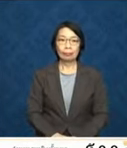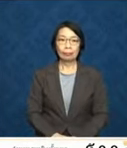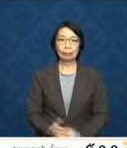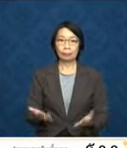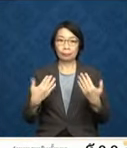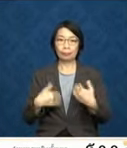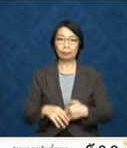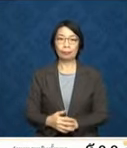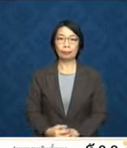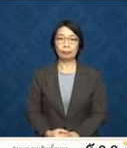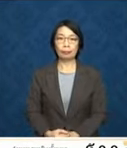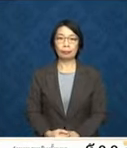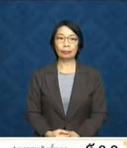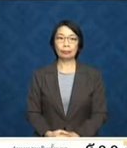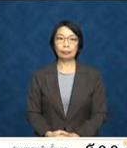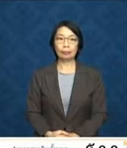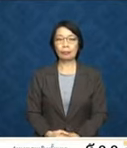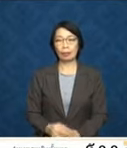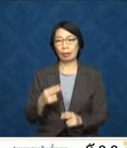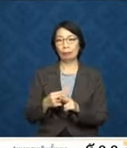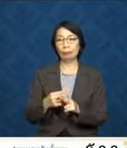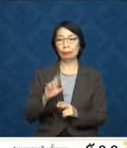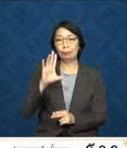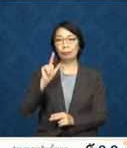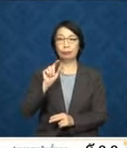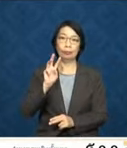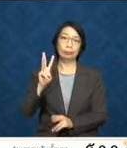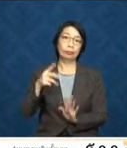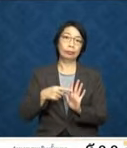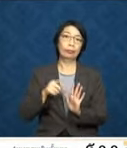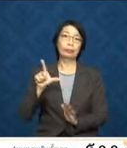วาลพลเมืองดีครับ